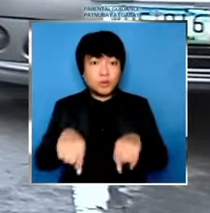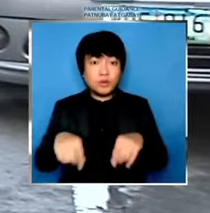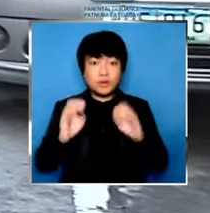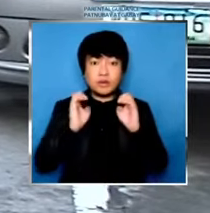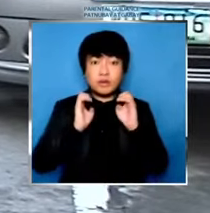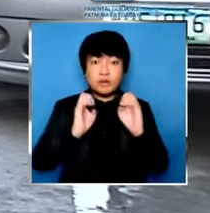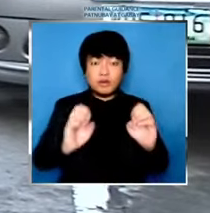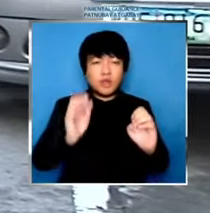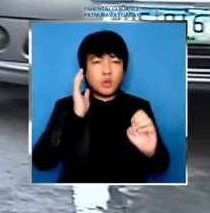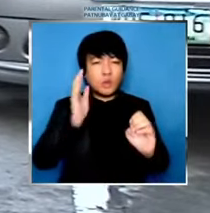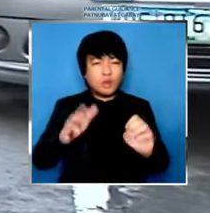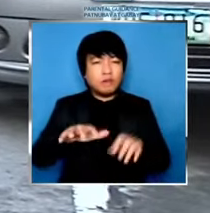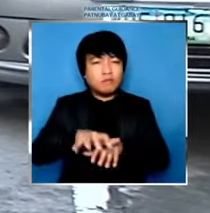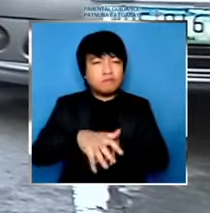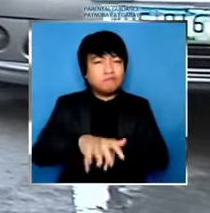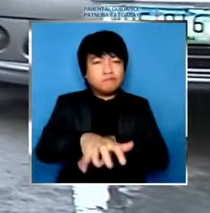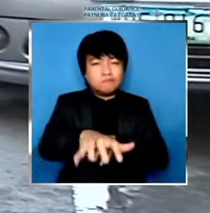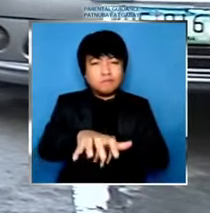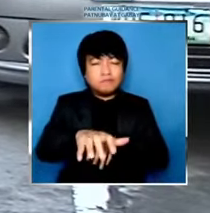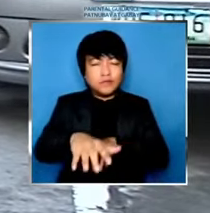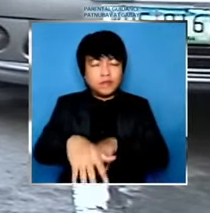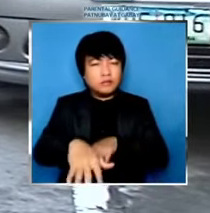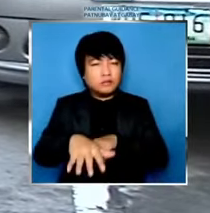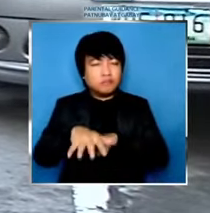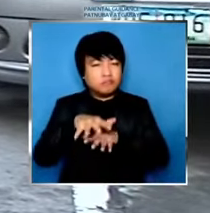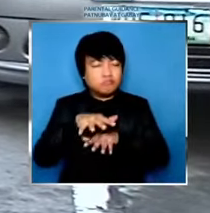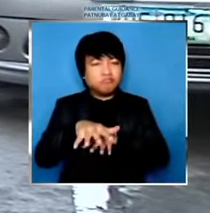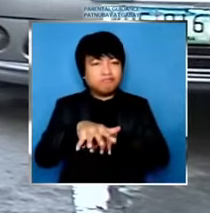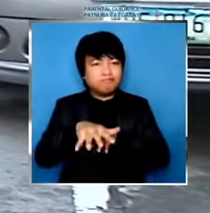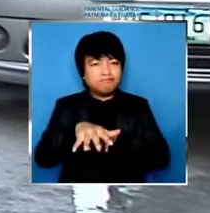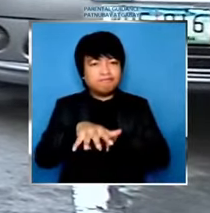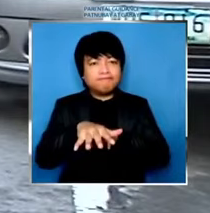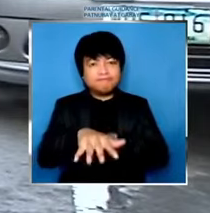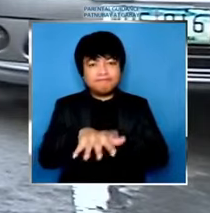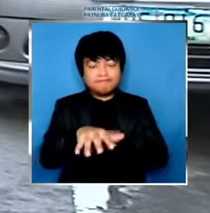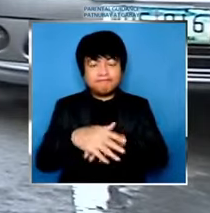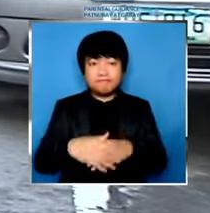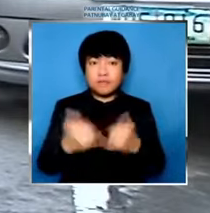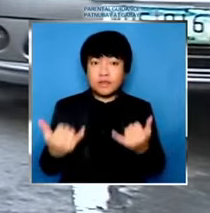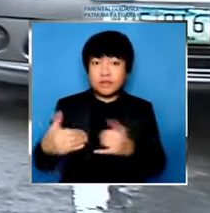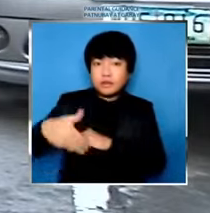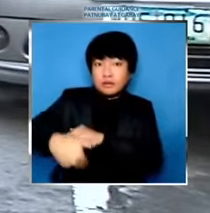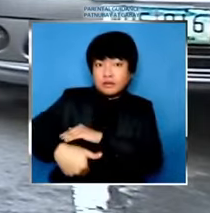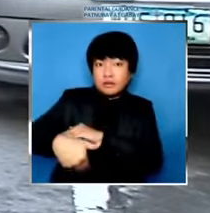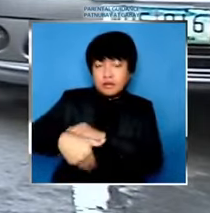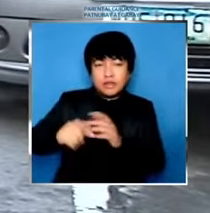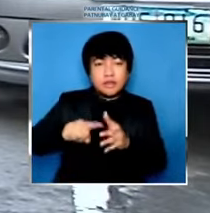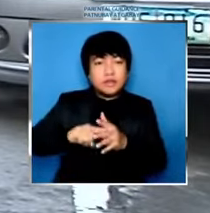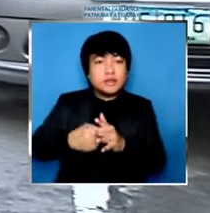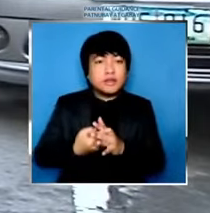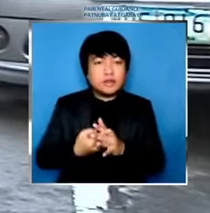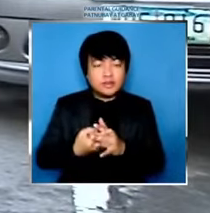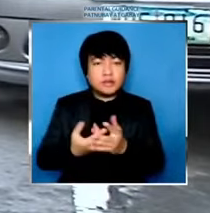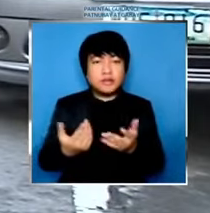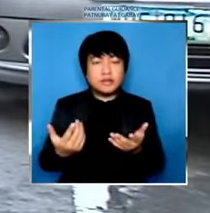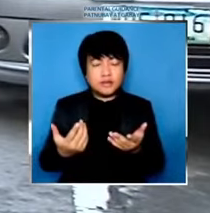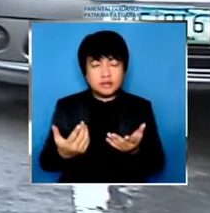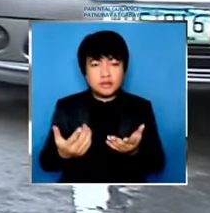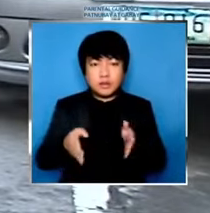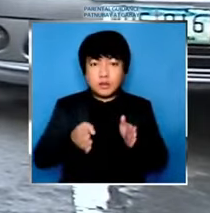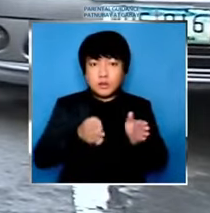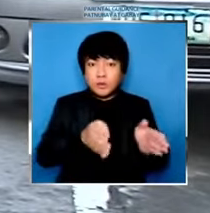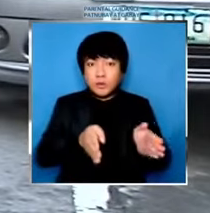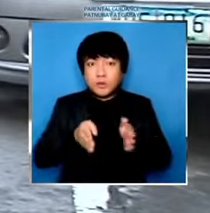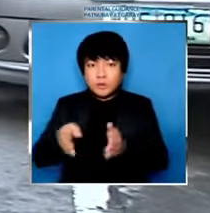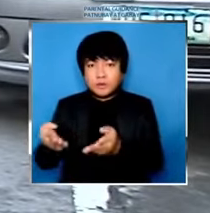na sitwasyon ng trapiko dahil magsisimula ngayong gabi, no, yung pagsasara ng ilang kalye sa